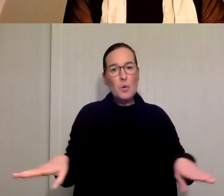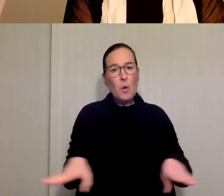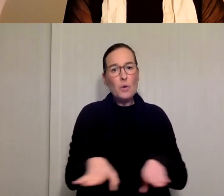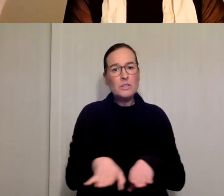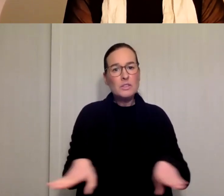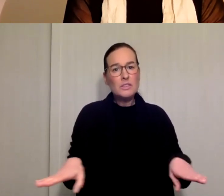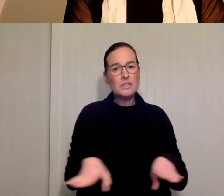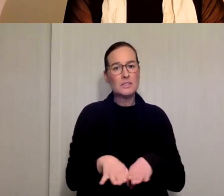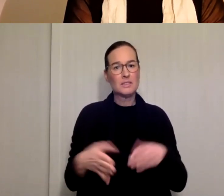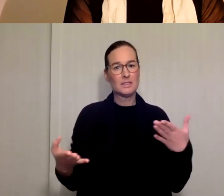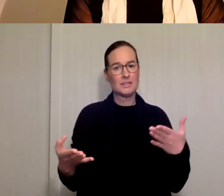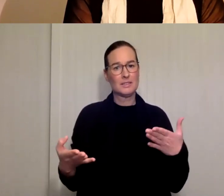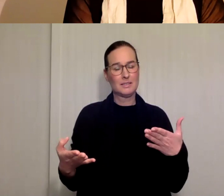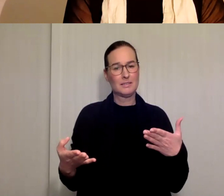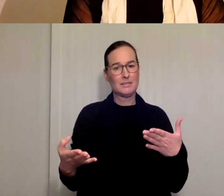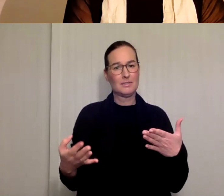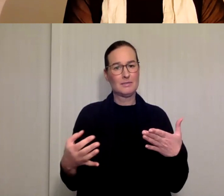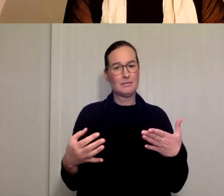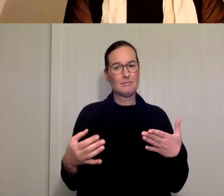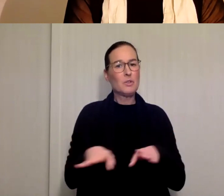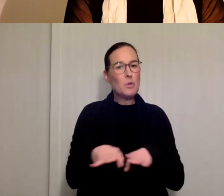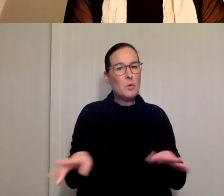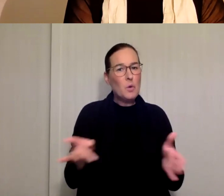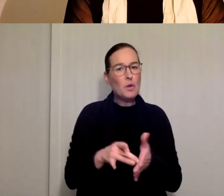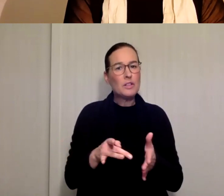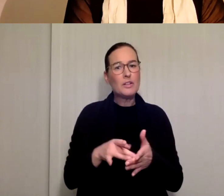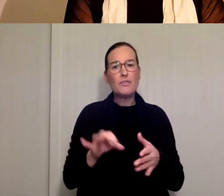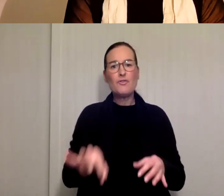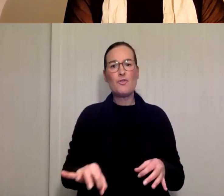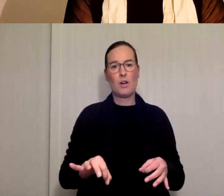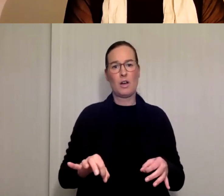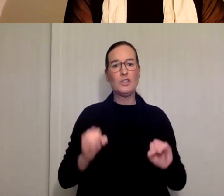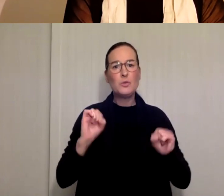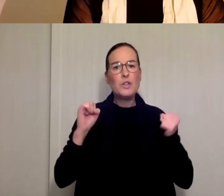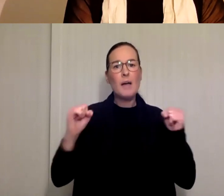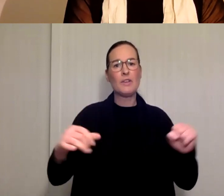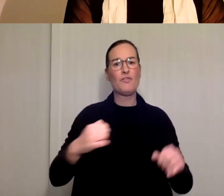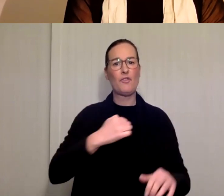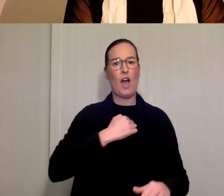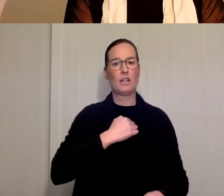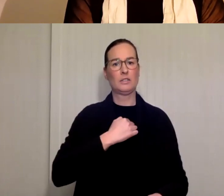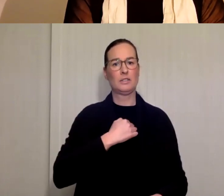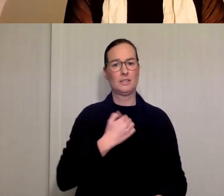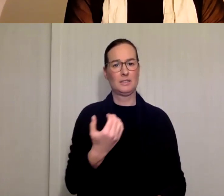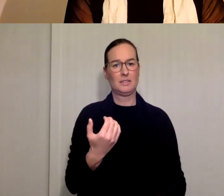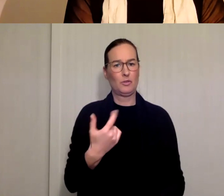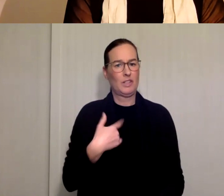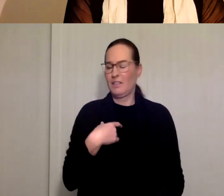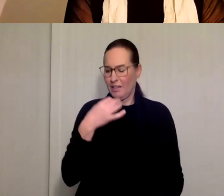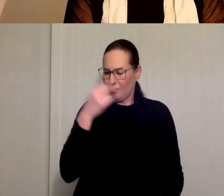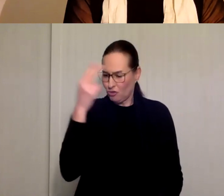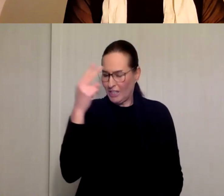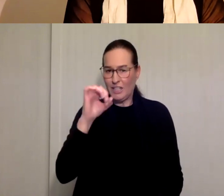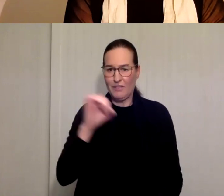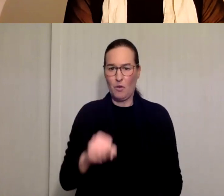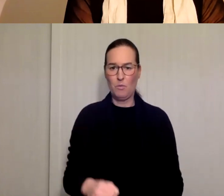Angst, die mich momentan vor Rätsel stellt. Das ist ja meine Frage. Und die wollen Sie auch